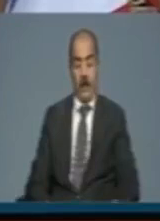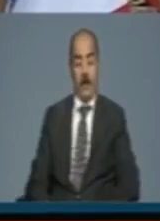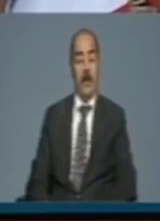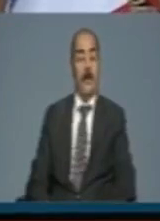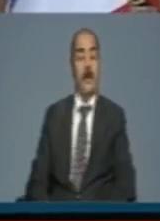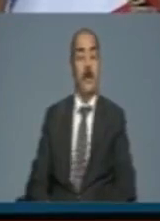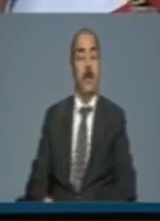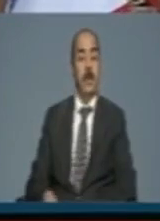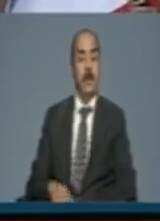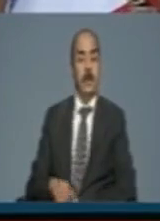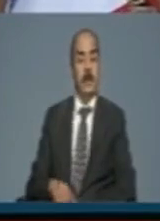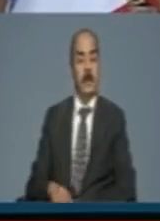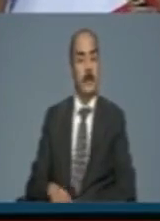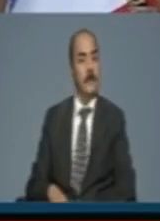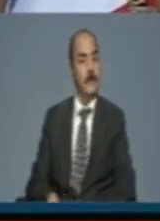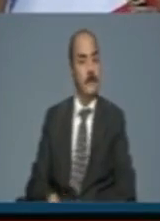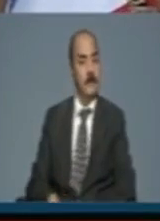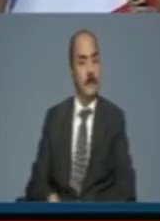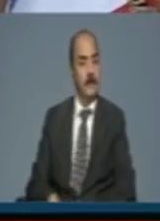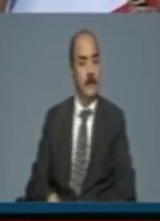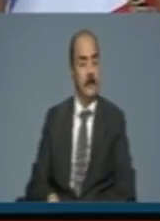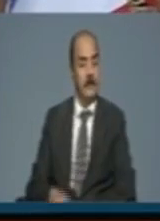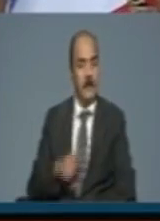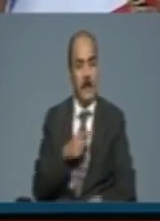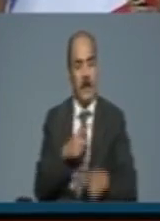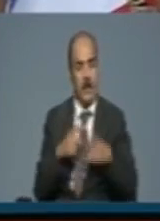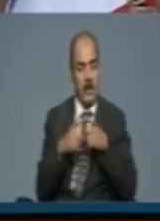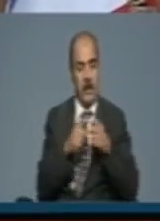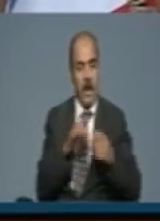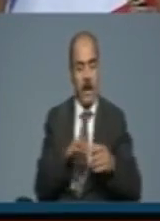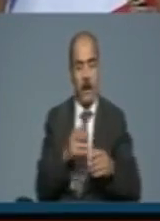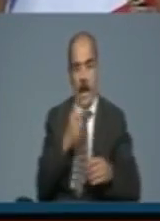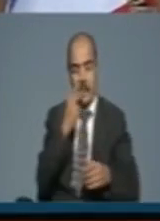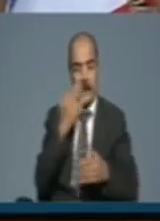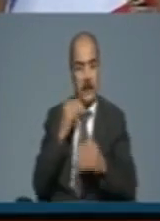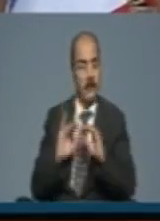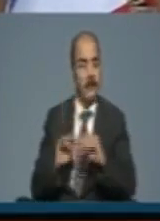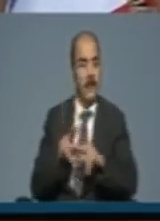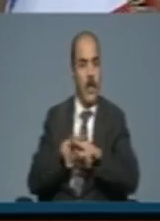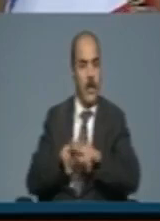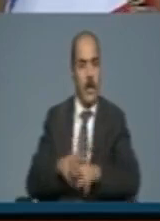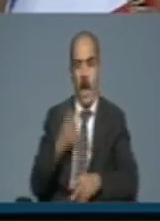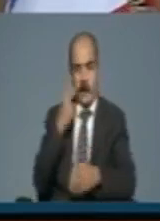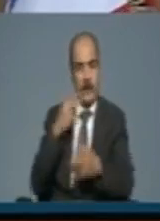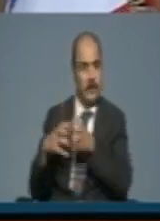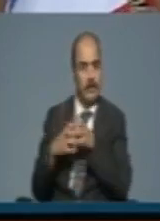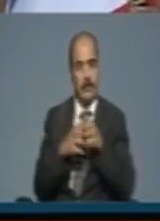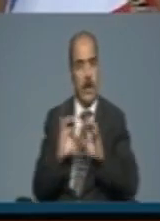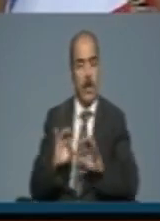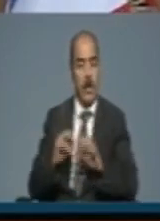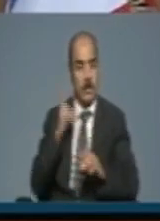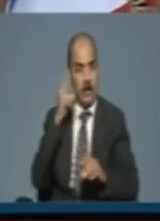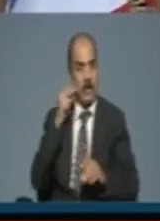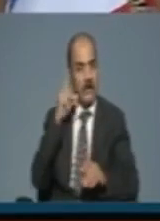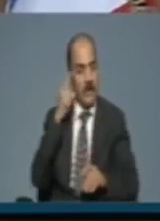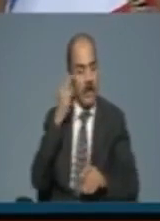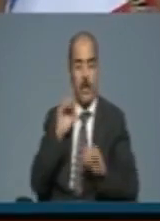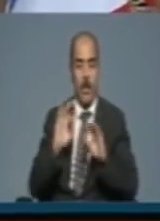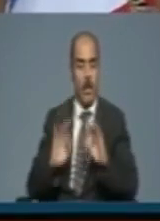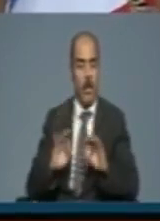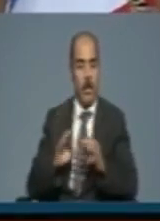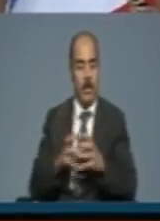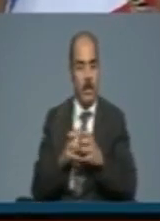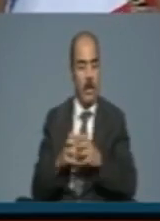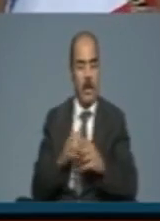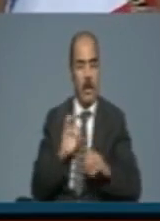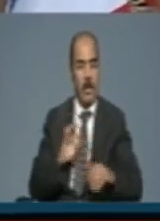civiltà, ولكن صراع لأجل prendendo الحضارة. vani gli sforzi che pure coraggiosamente ولكن يجب أن نكون in questi منتبهين anni sono